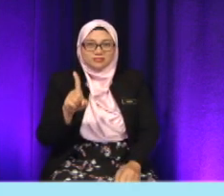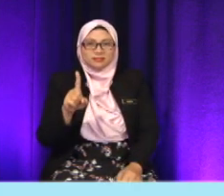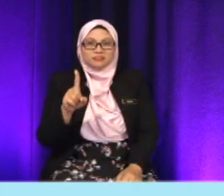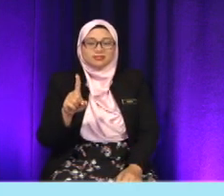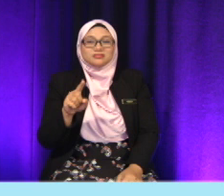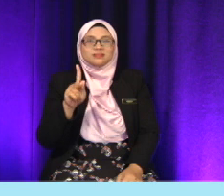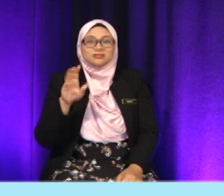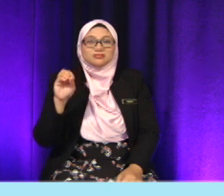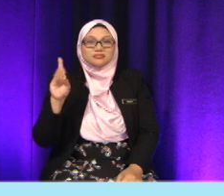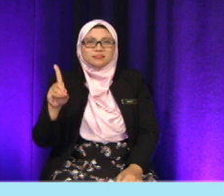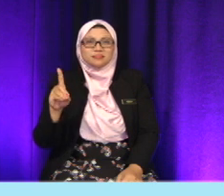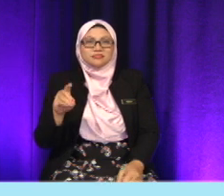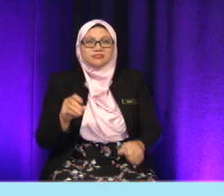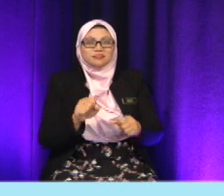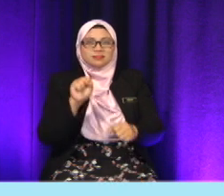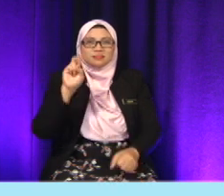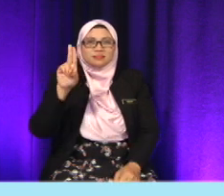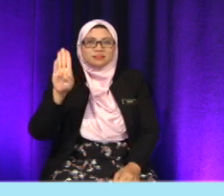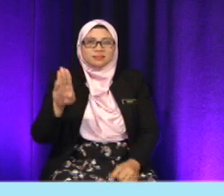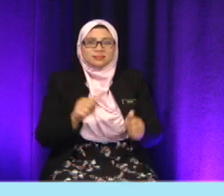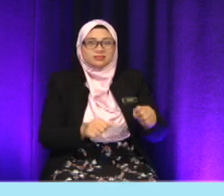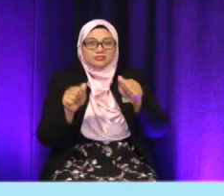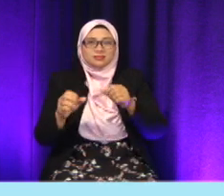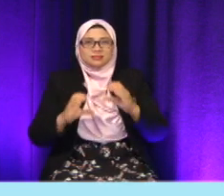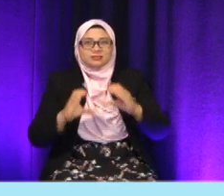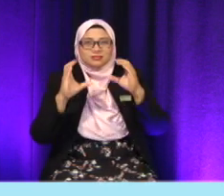ada dua bagian yaitu sub atau